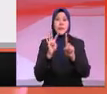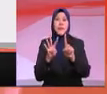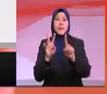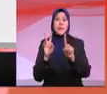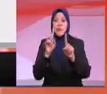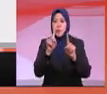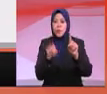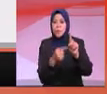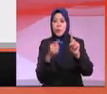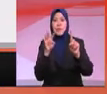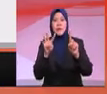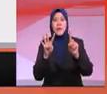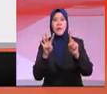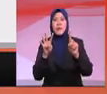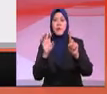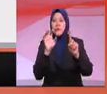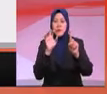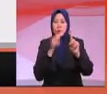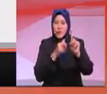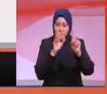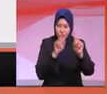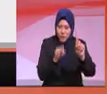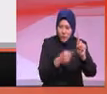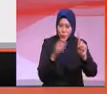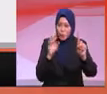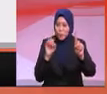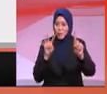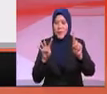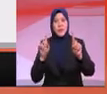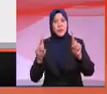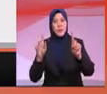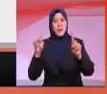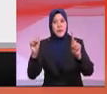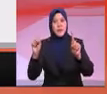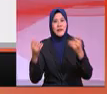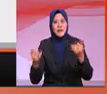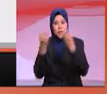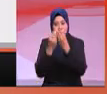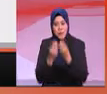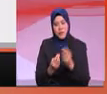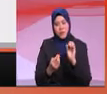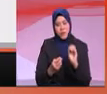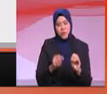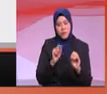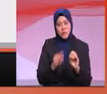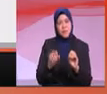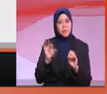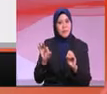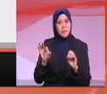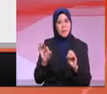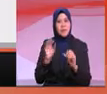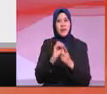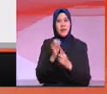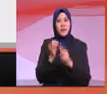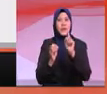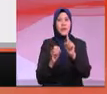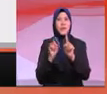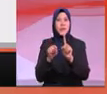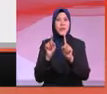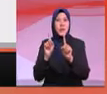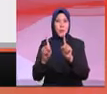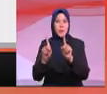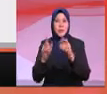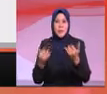kes. Jadi 1,041 kes dalam lingkungan iaitu 0.9 hingga 1.1. Jadi